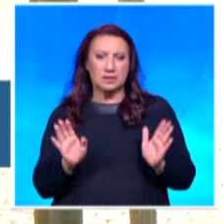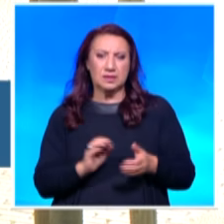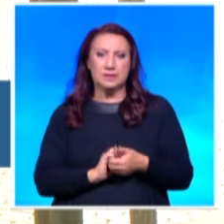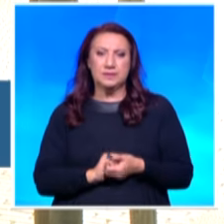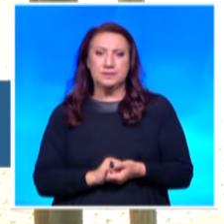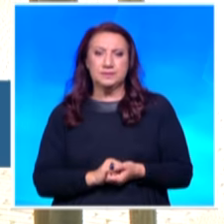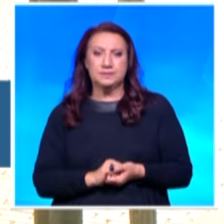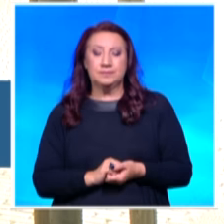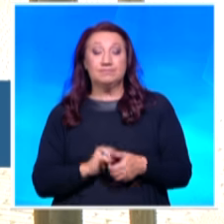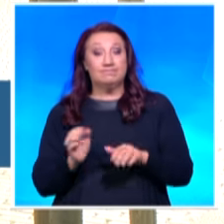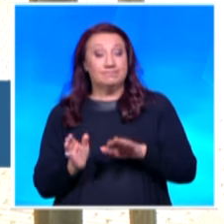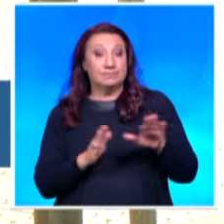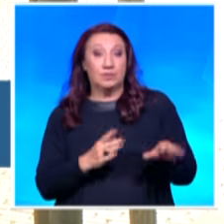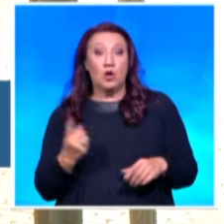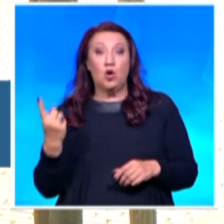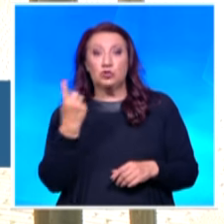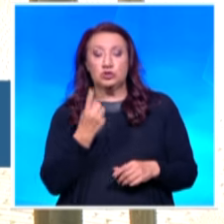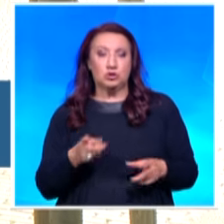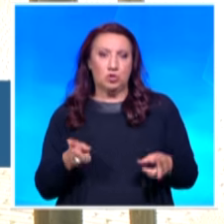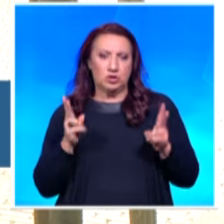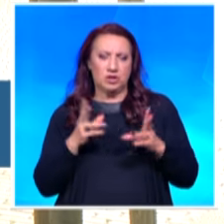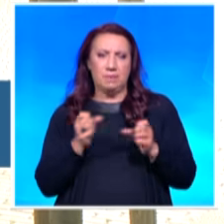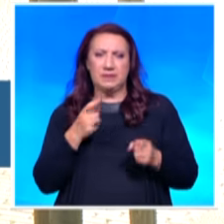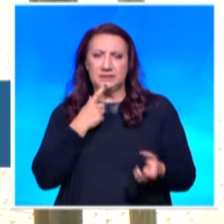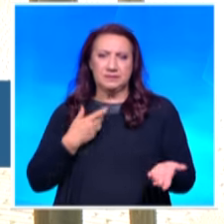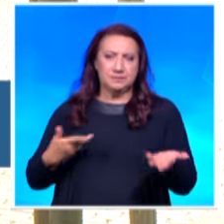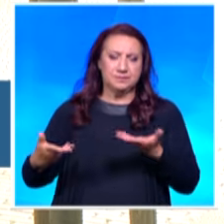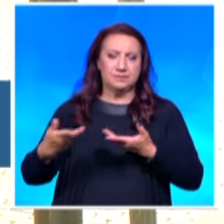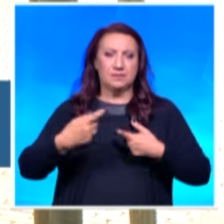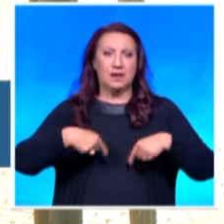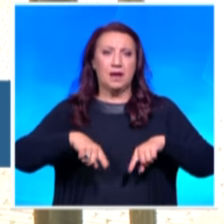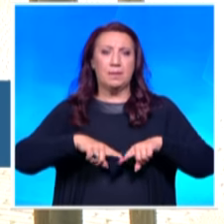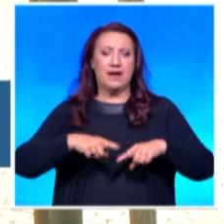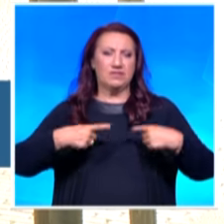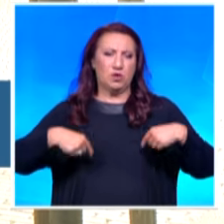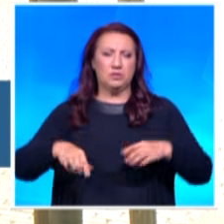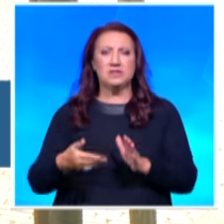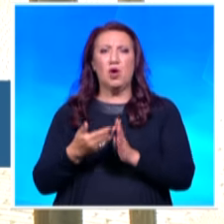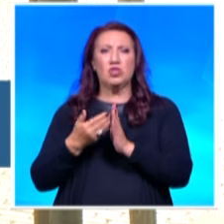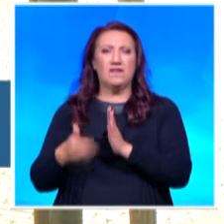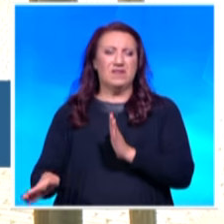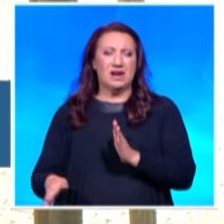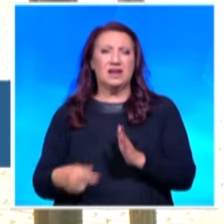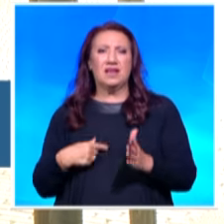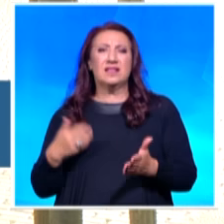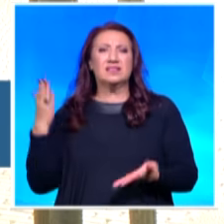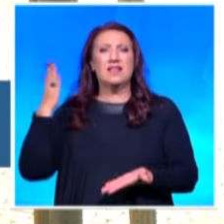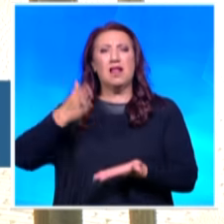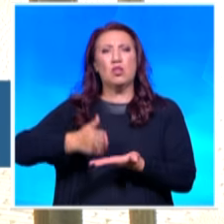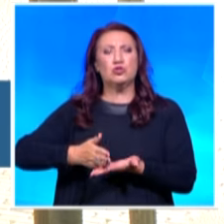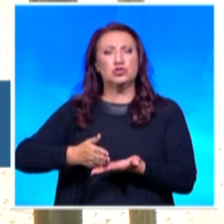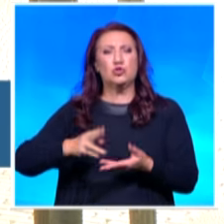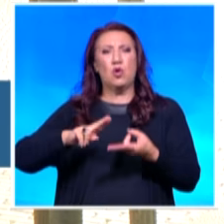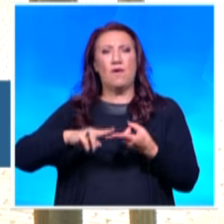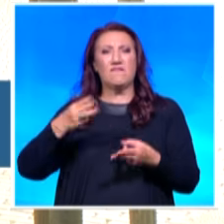И към още едно решение от парламента, без дебати, правна комисия отхвърли наложеното от президента Румен Радев вето върху текстове от закона за